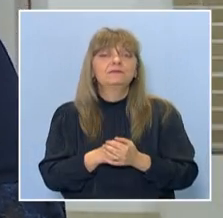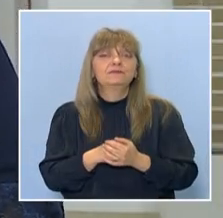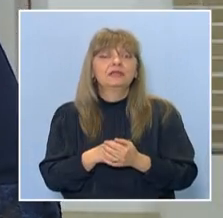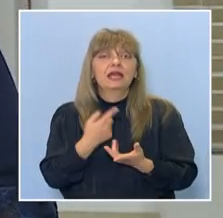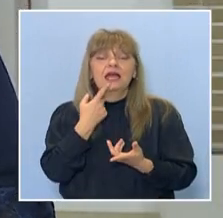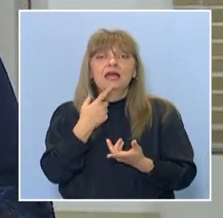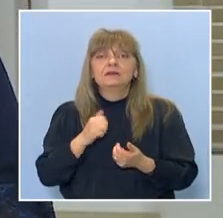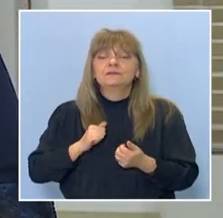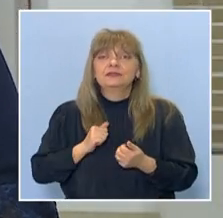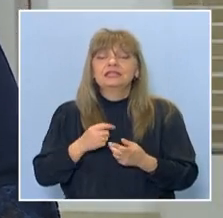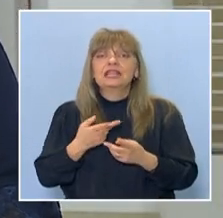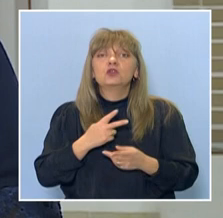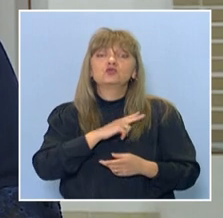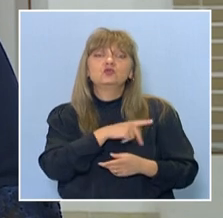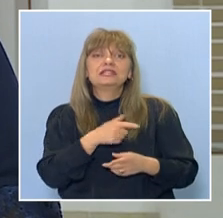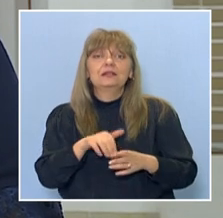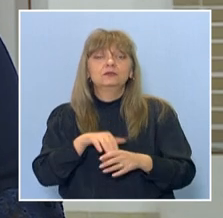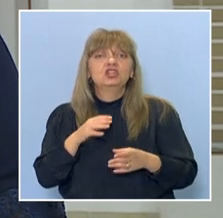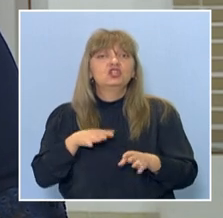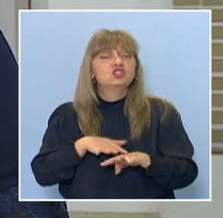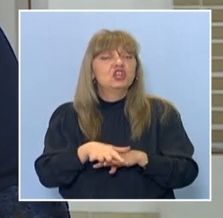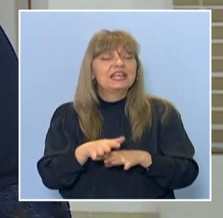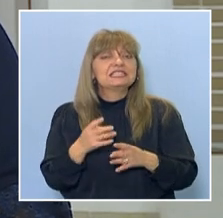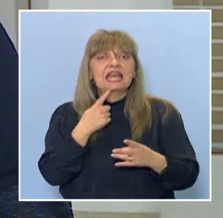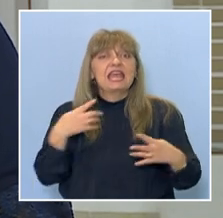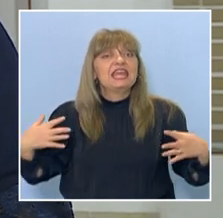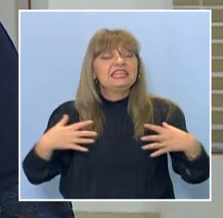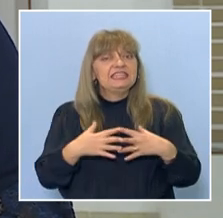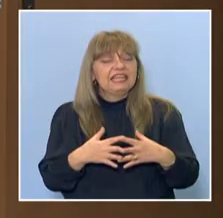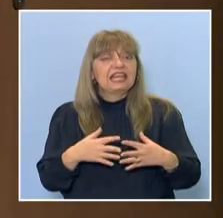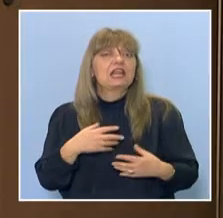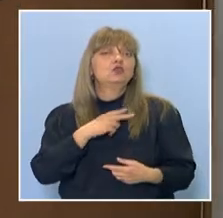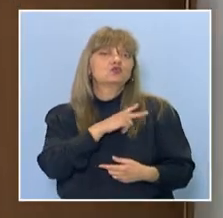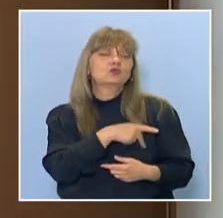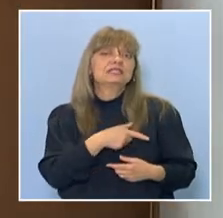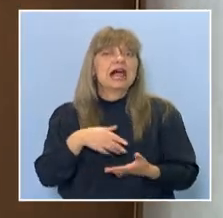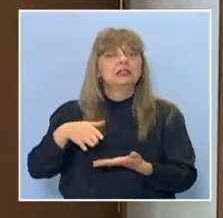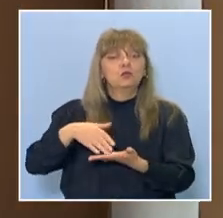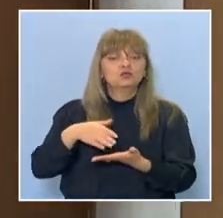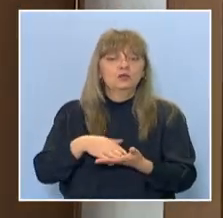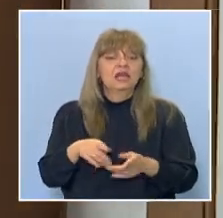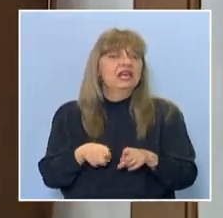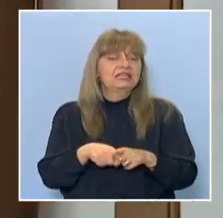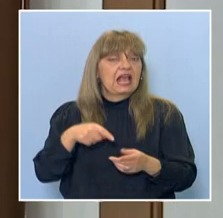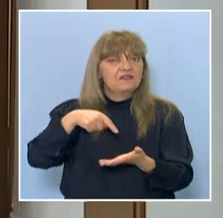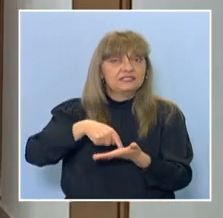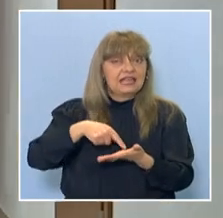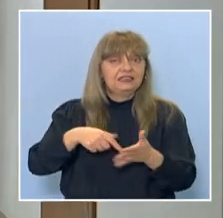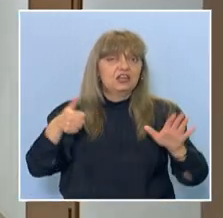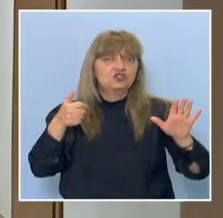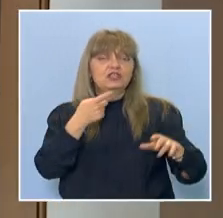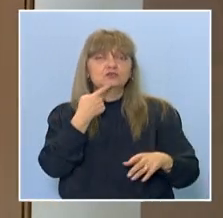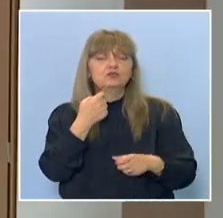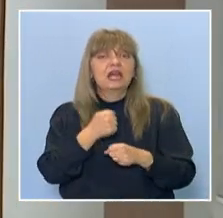превенция на социалното изключване чрез интегрирани социални услуги. Така в центъра вече 6-та година работят